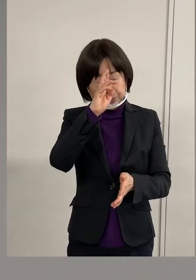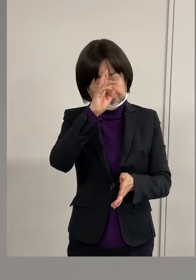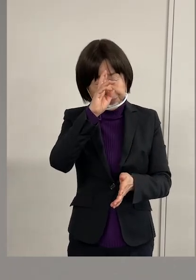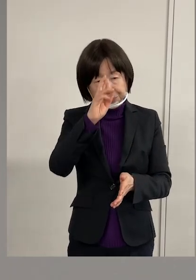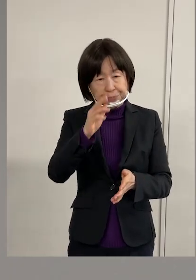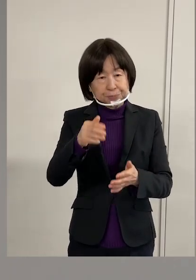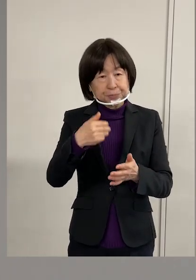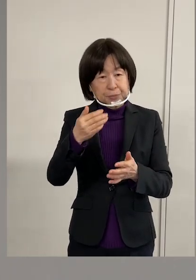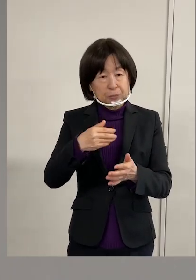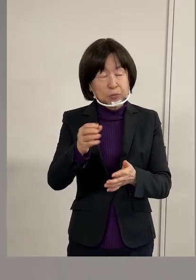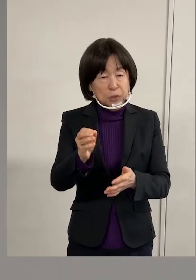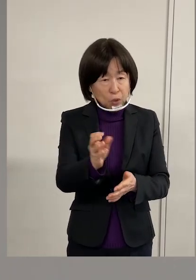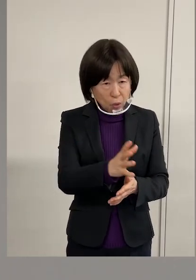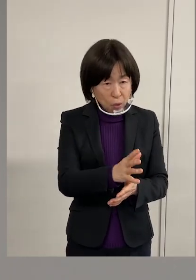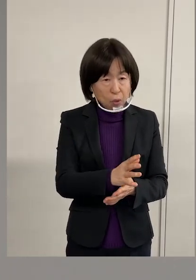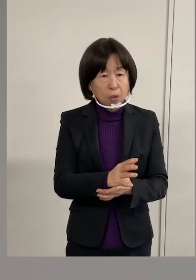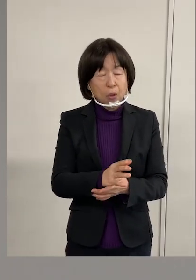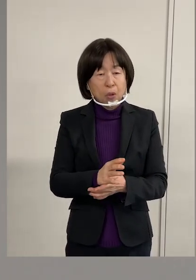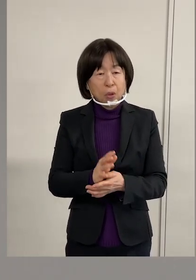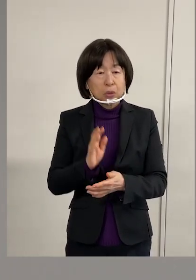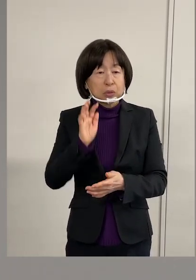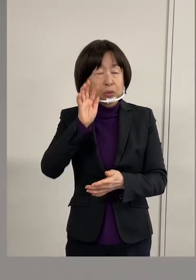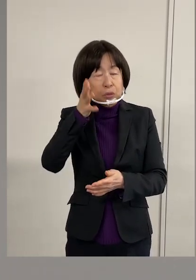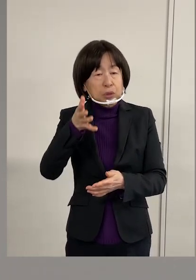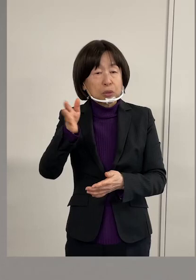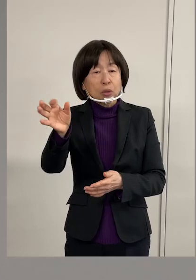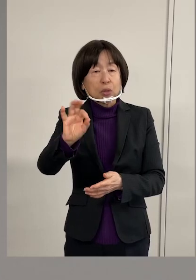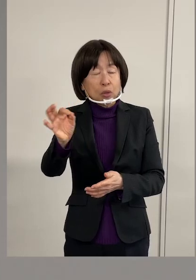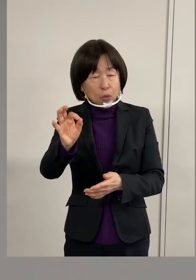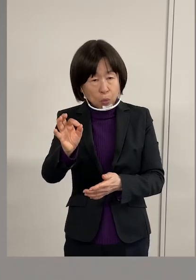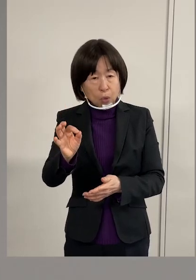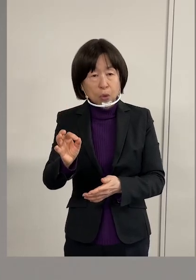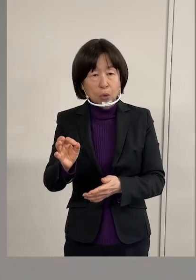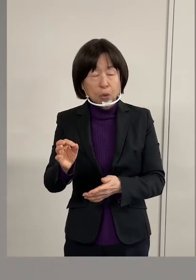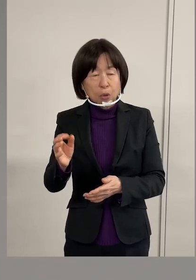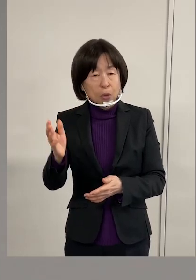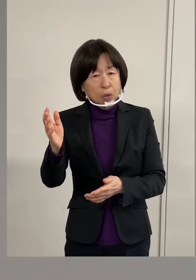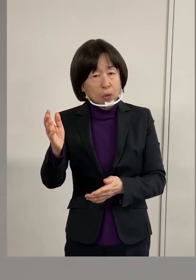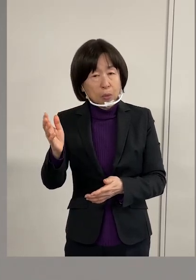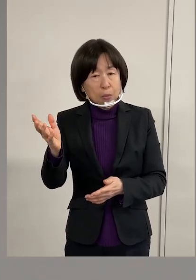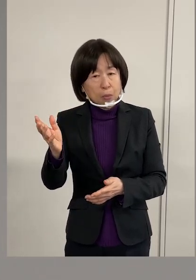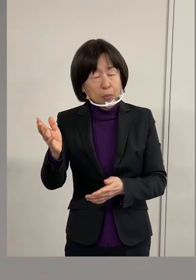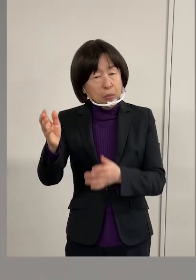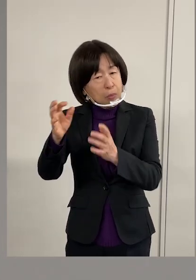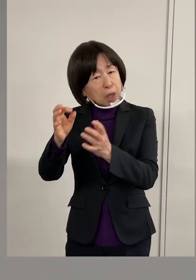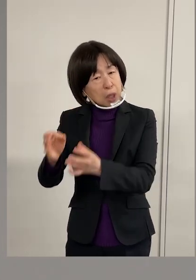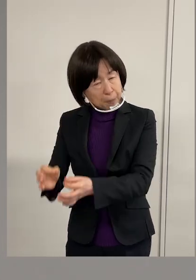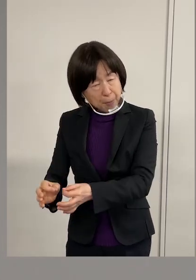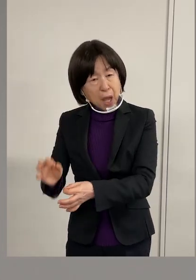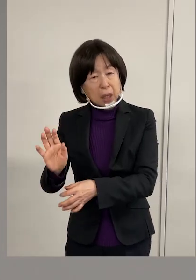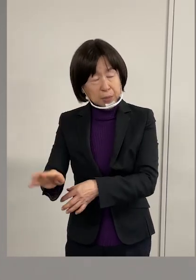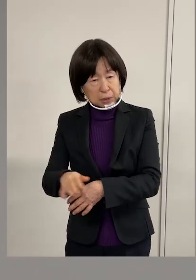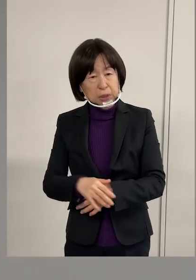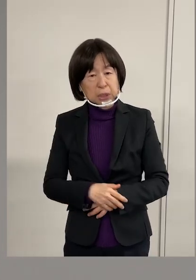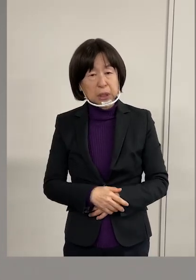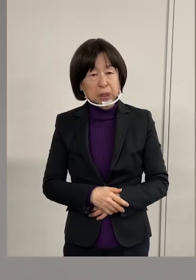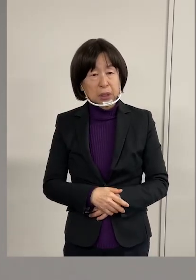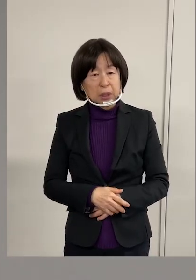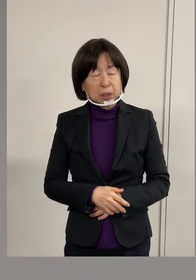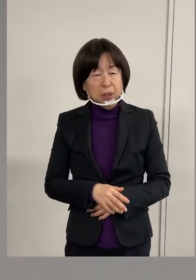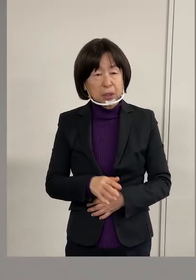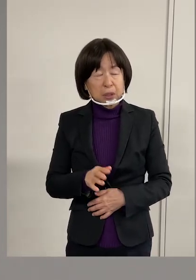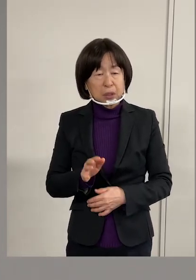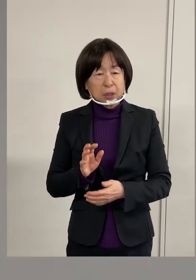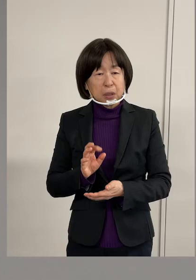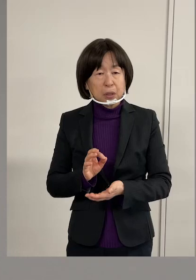本料金 80% 減免してますので、まあ、それも延長しております。それで、やっぱり交付金がないとできない